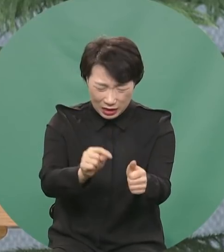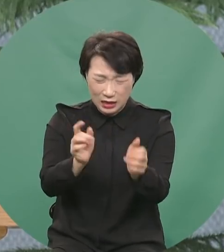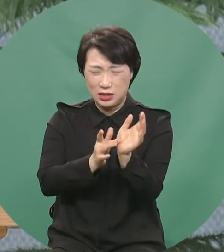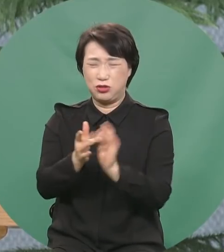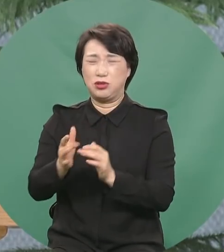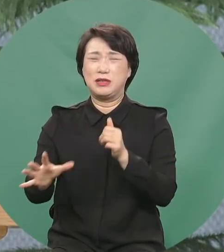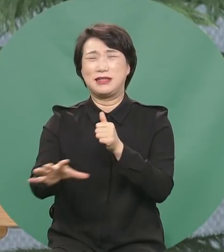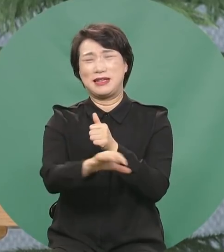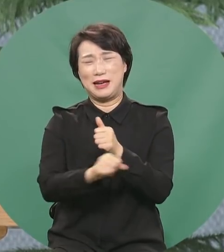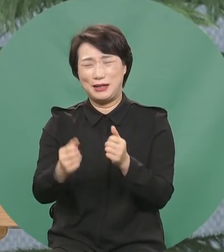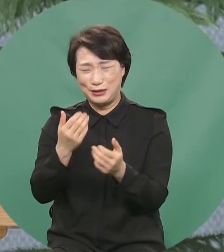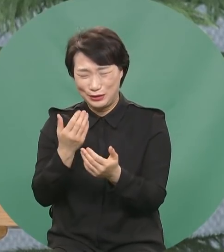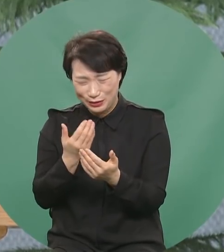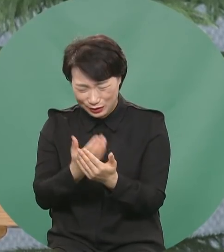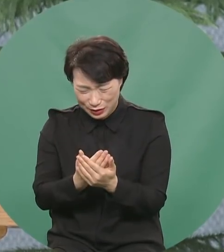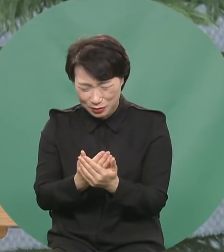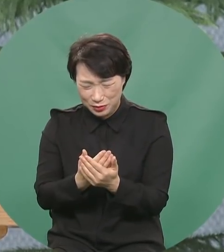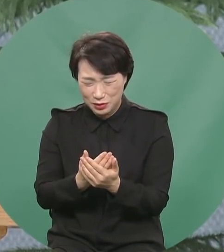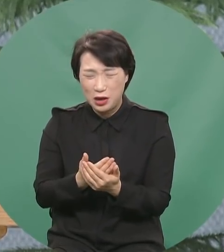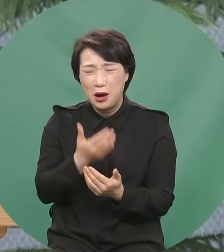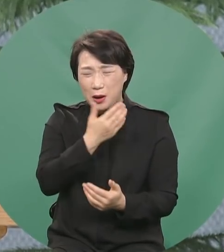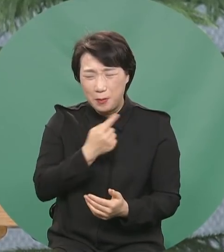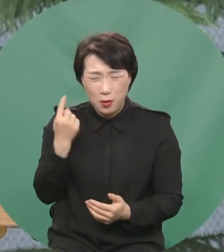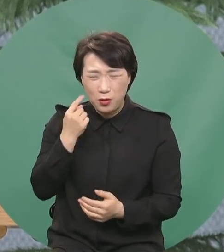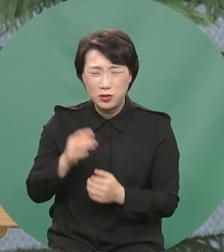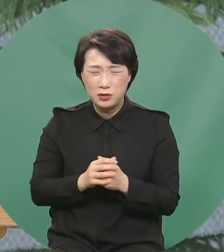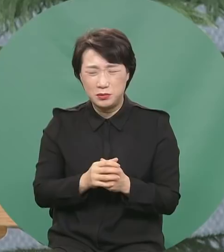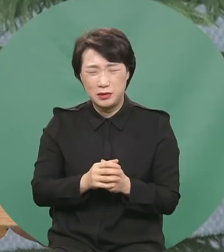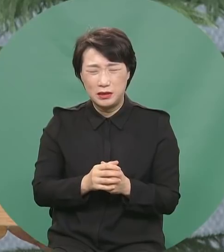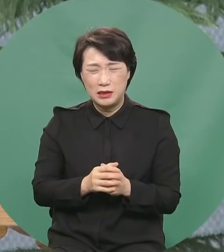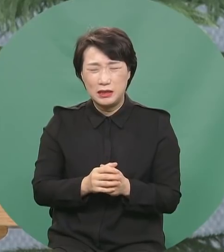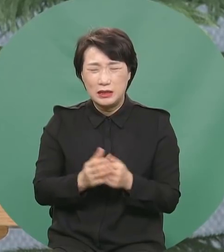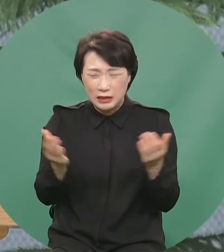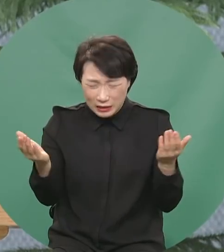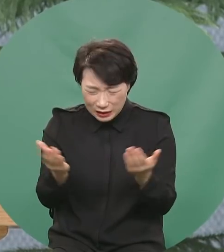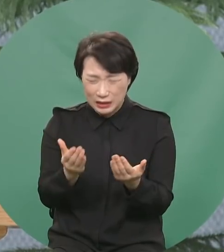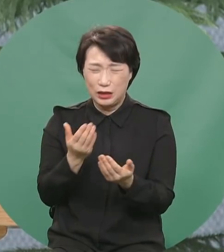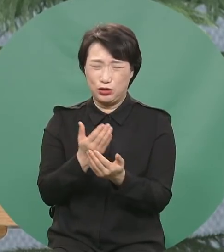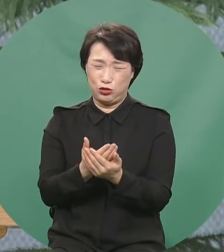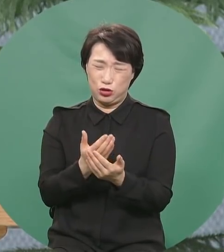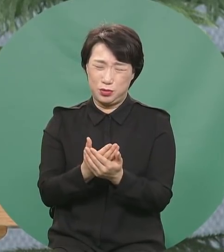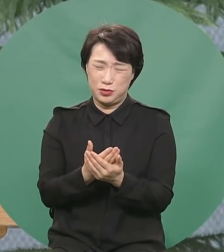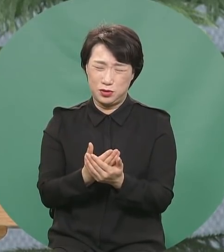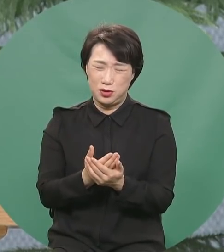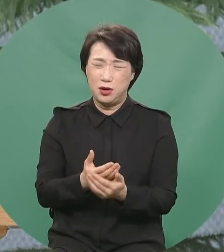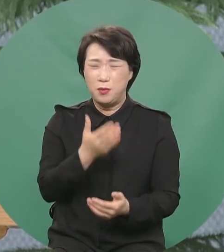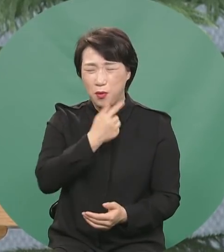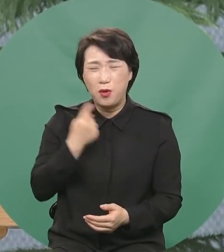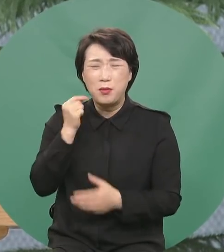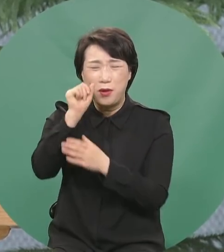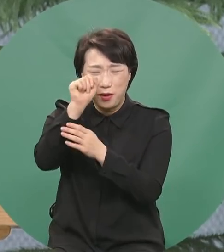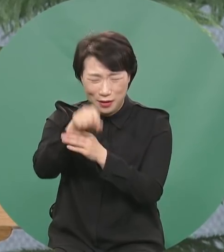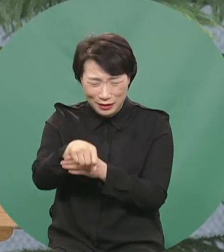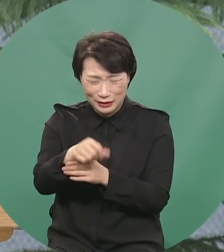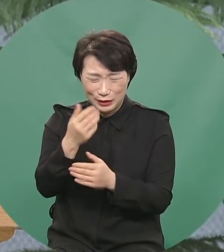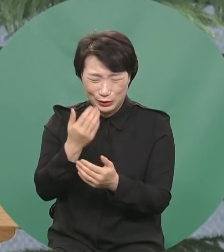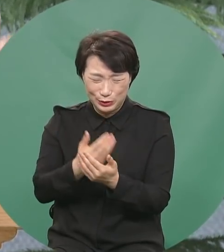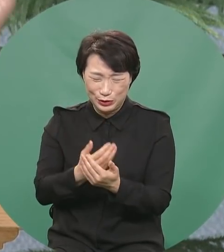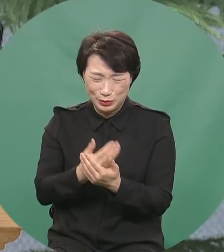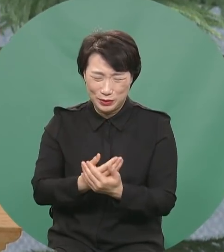예수가 장악하시고 복음을 마음껏 일하시옵시고 마음껏 허락해